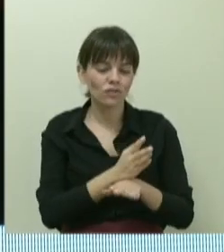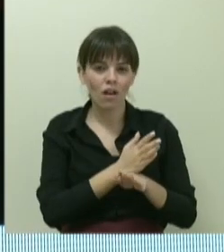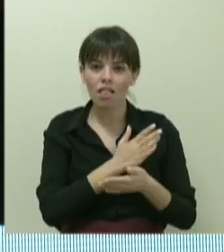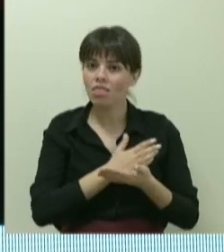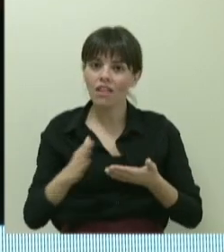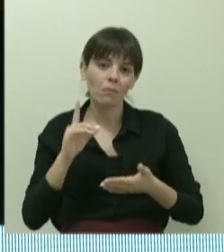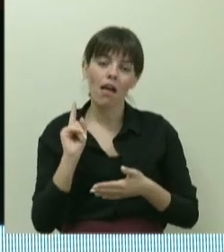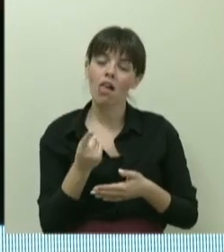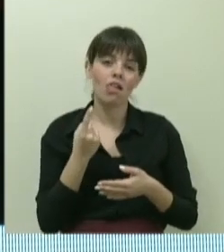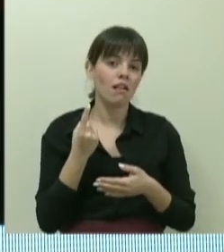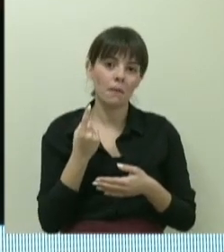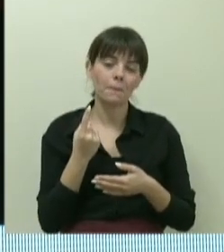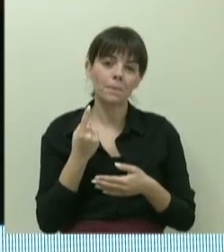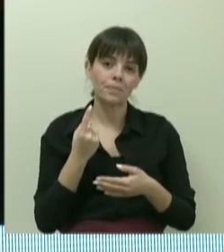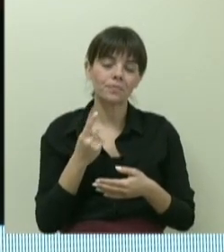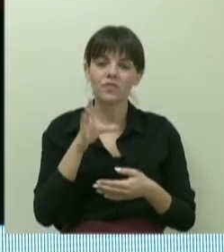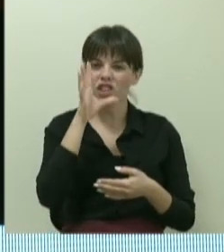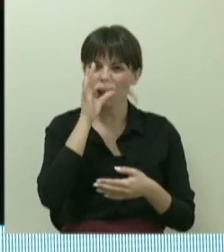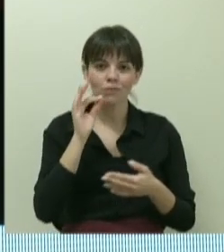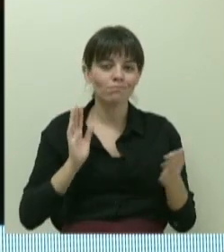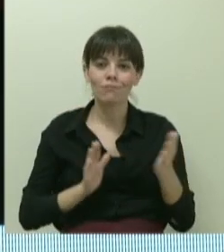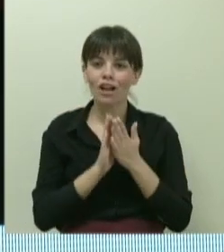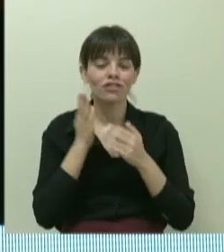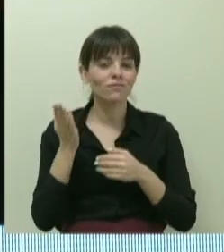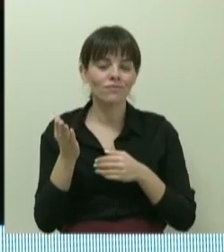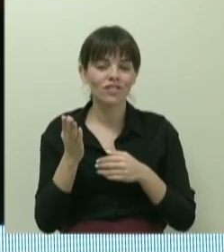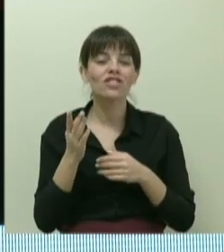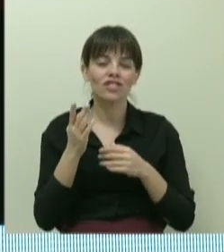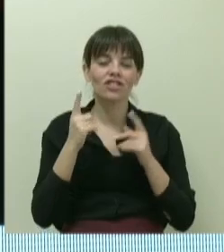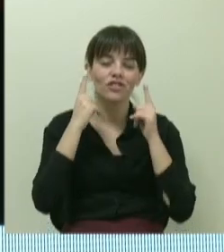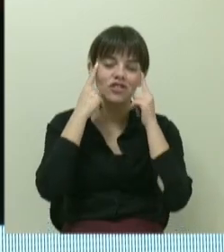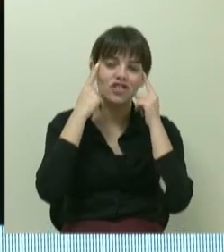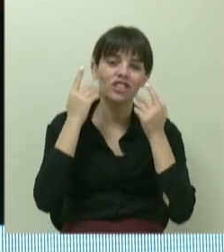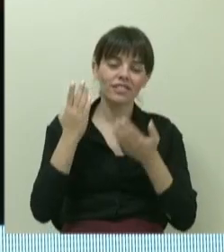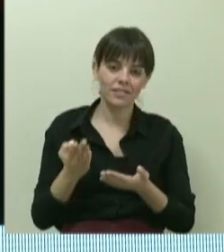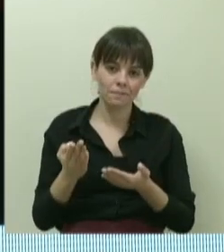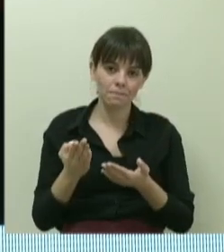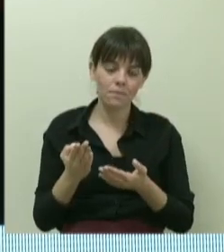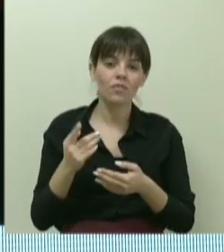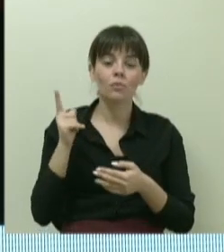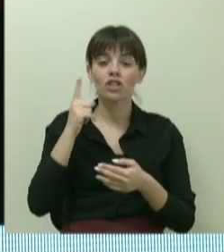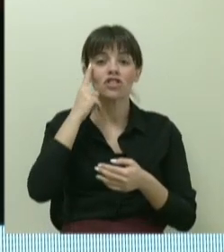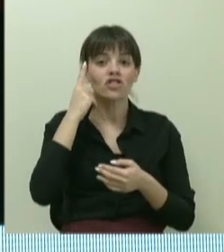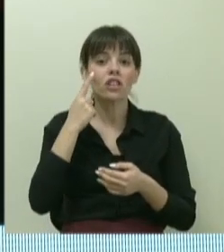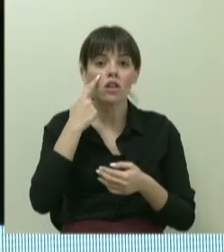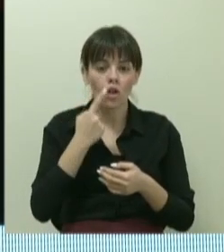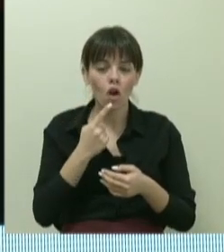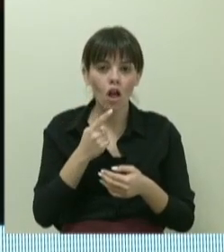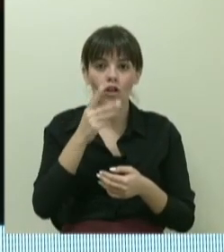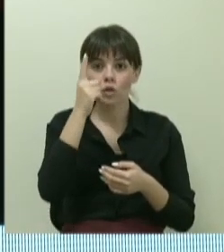devam ettirememiş. Kim çıkmış karşılarına? Çin. Çin